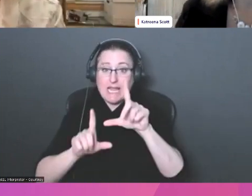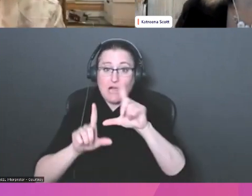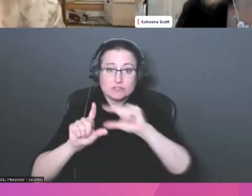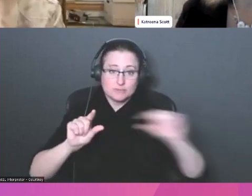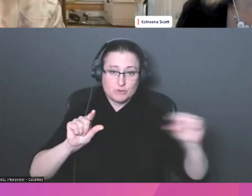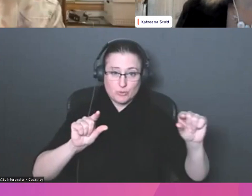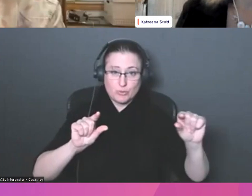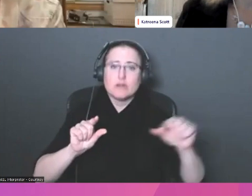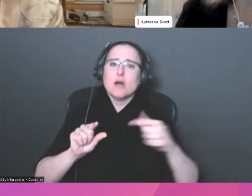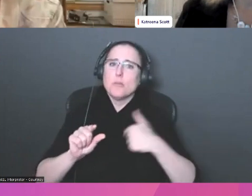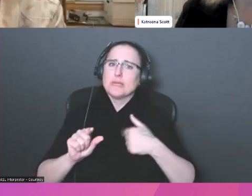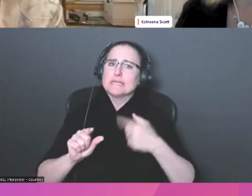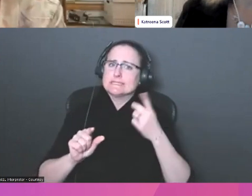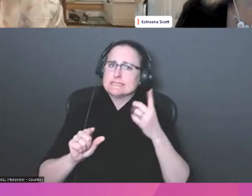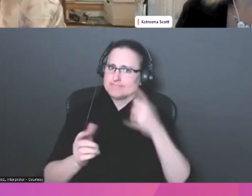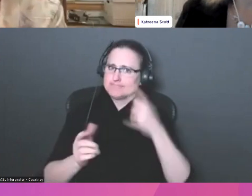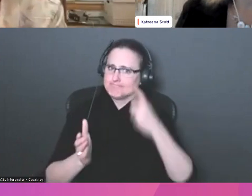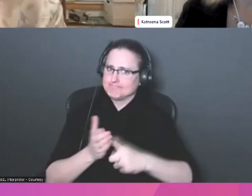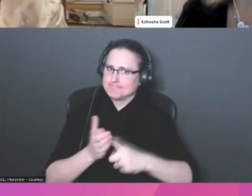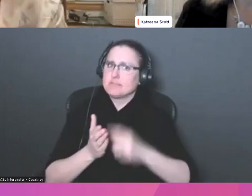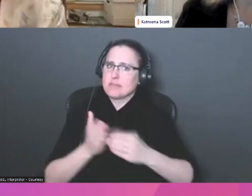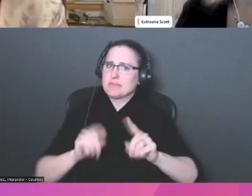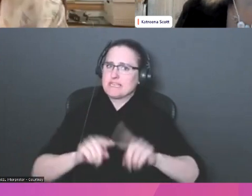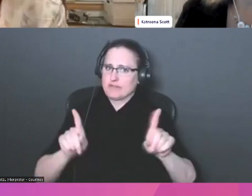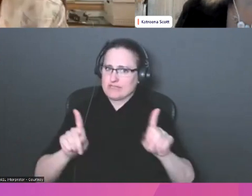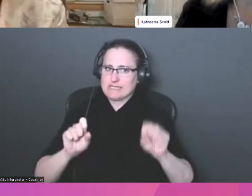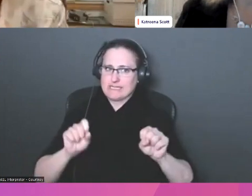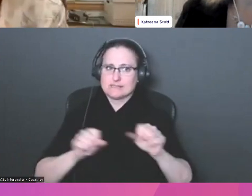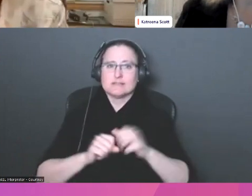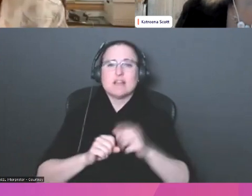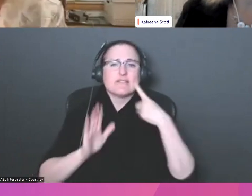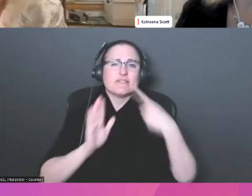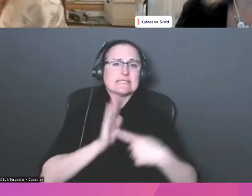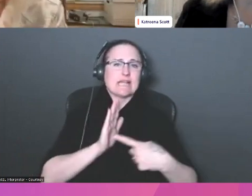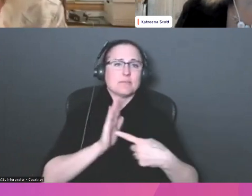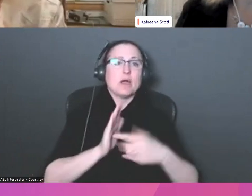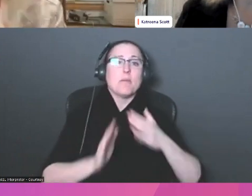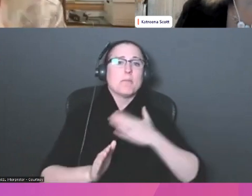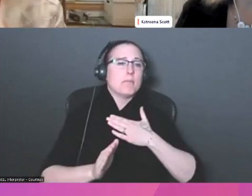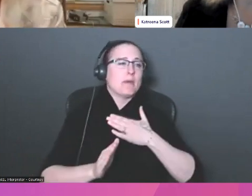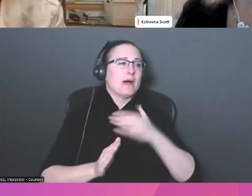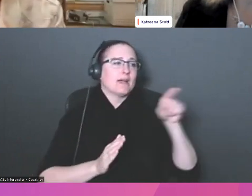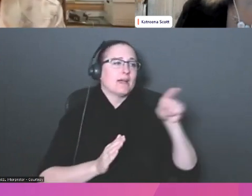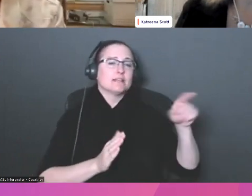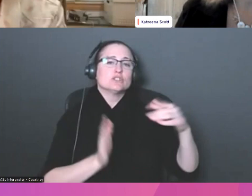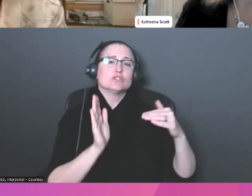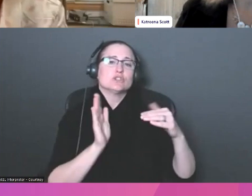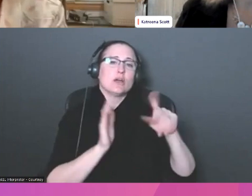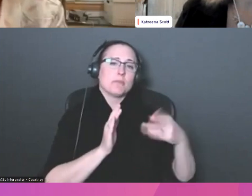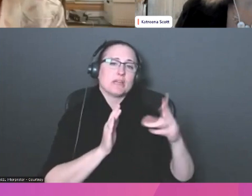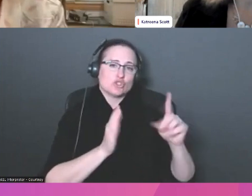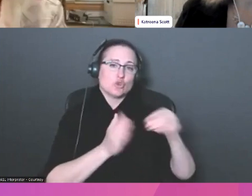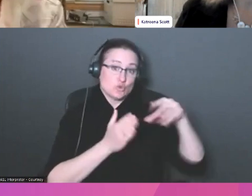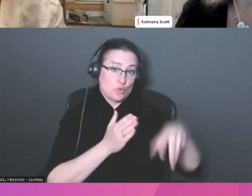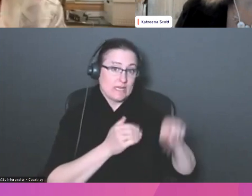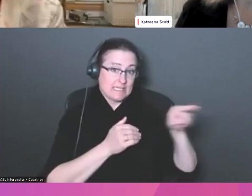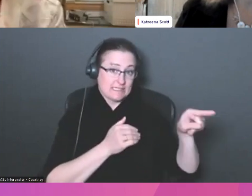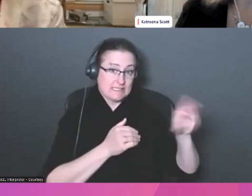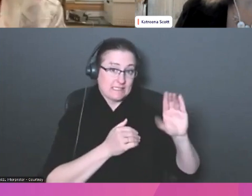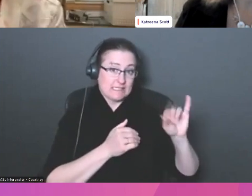petit échantillonnage. Bon, bien entendu, il y a eu des différences. Un exemple, une étudiante en doctorat